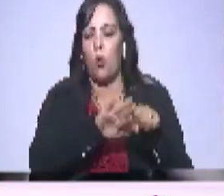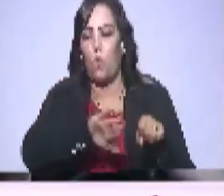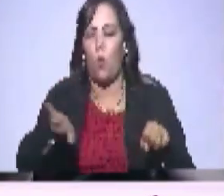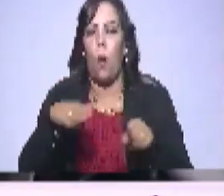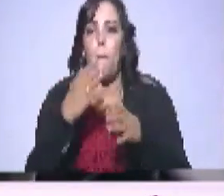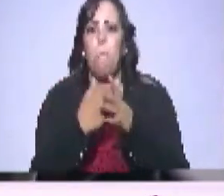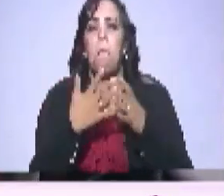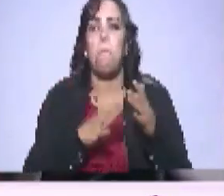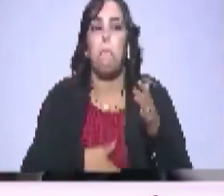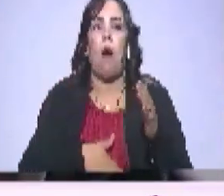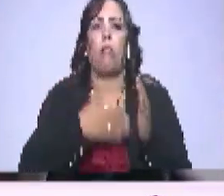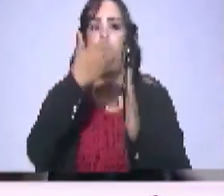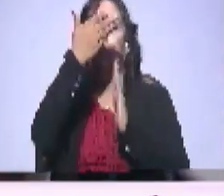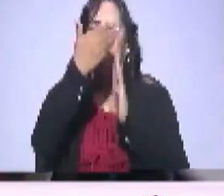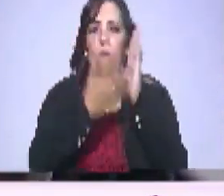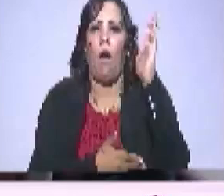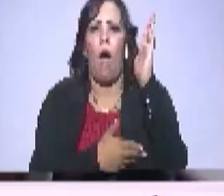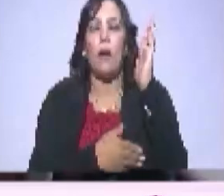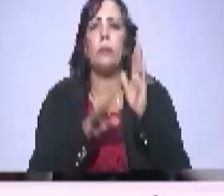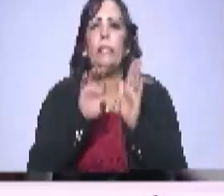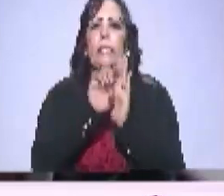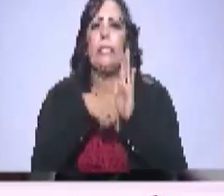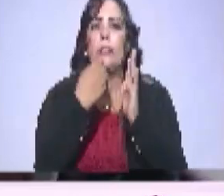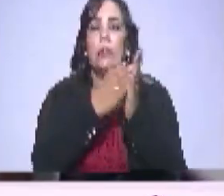فتحنا بطنها، طلعنا الشحوم اللي فيها.